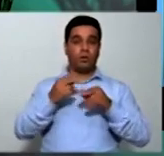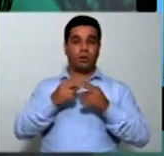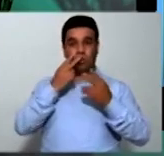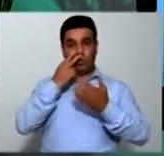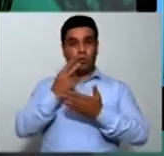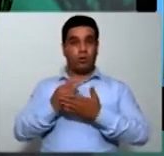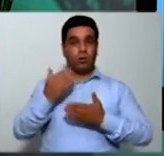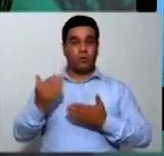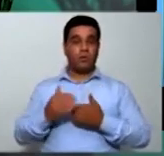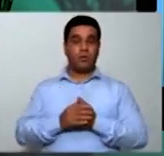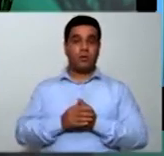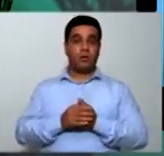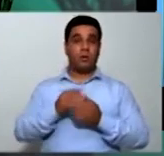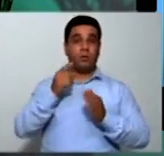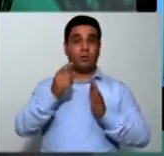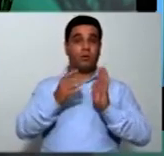chiqamiz. Demak,